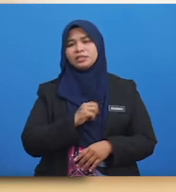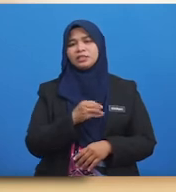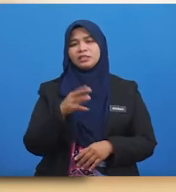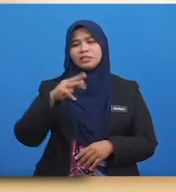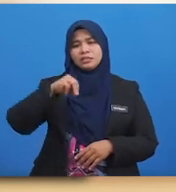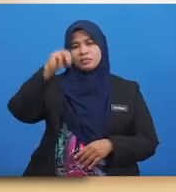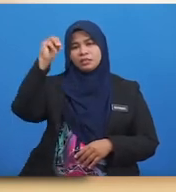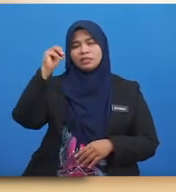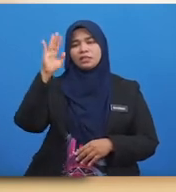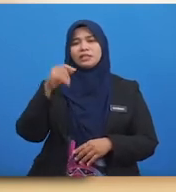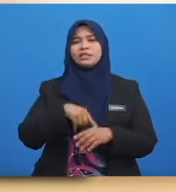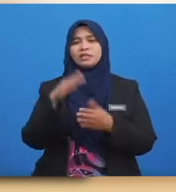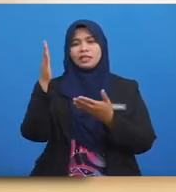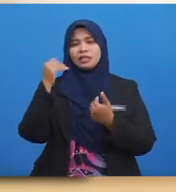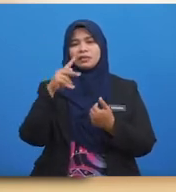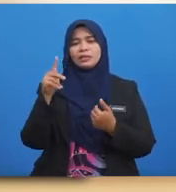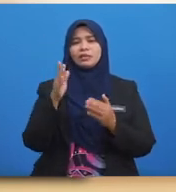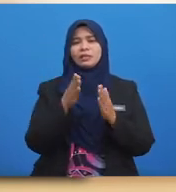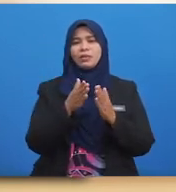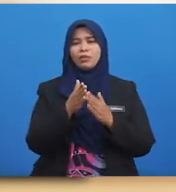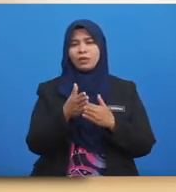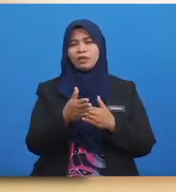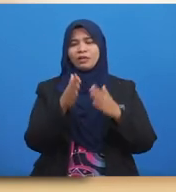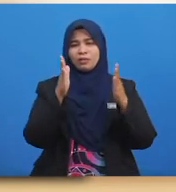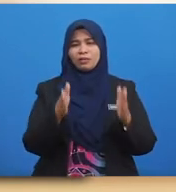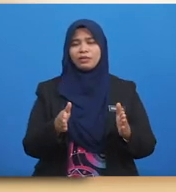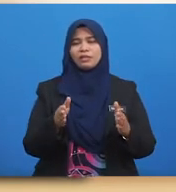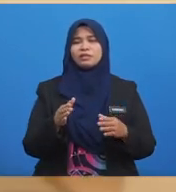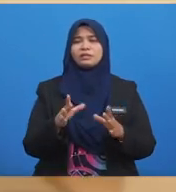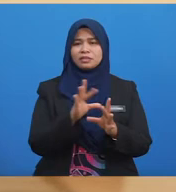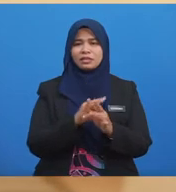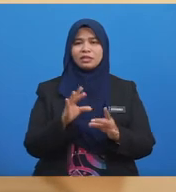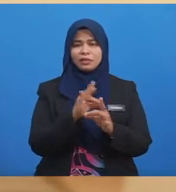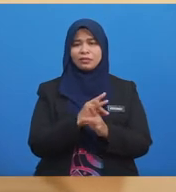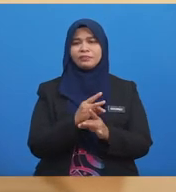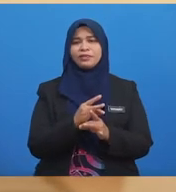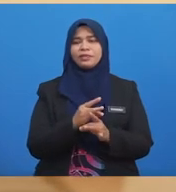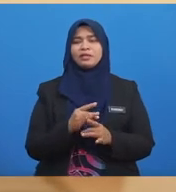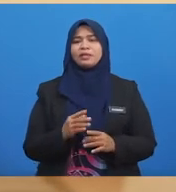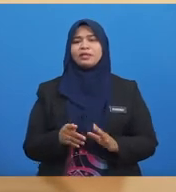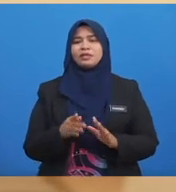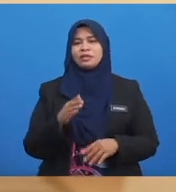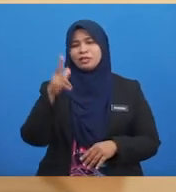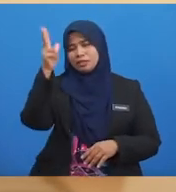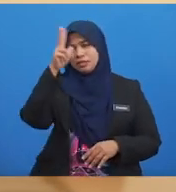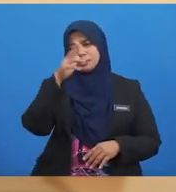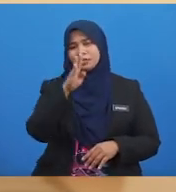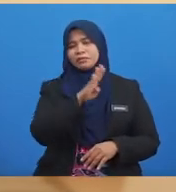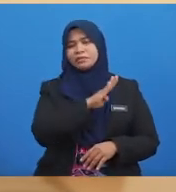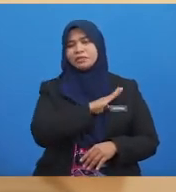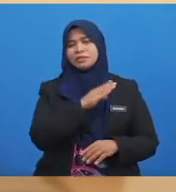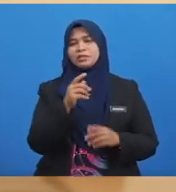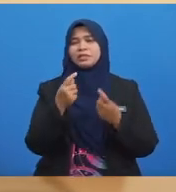kemudiannya kemerdekaan yang diharap-harapkan oleh penduduk Sarawak. Penglibatan kerajaan British